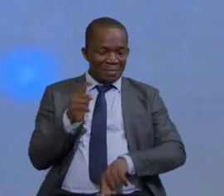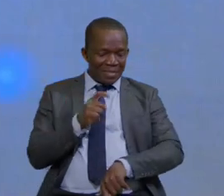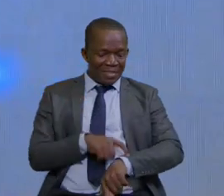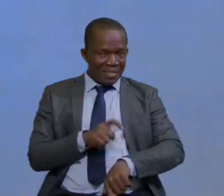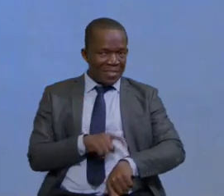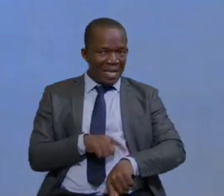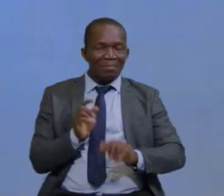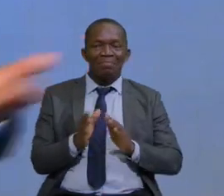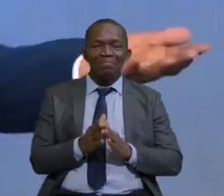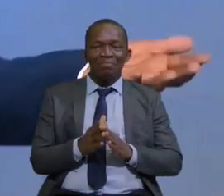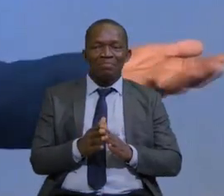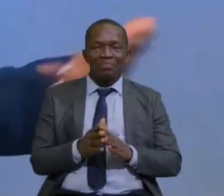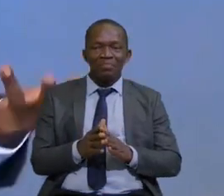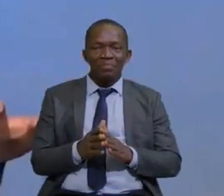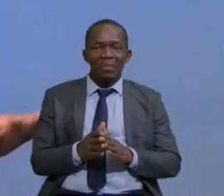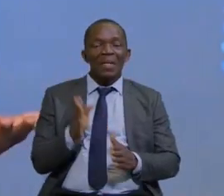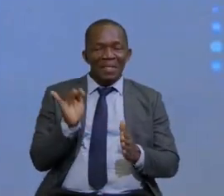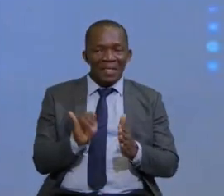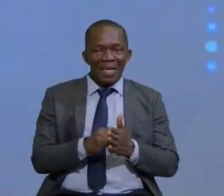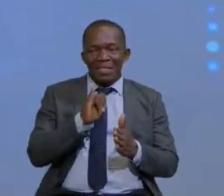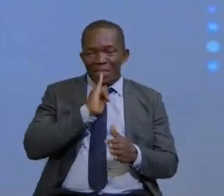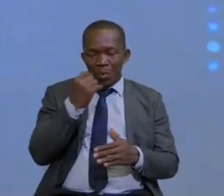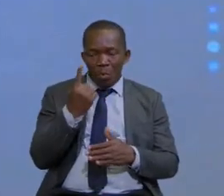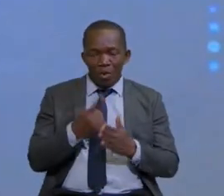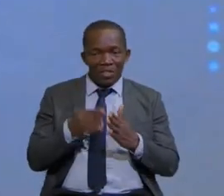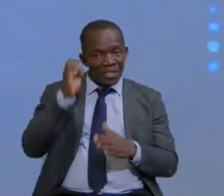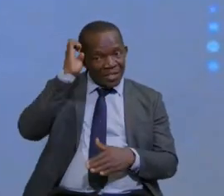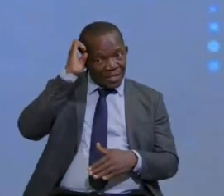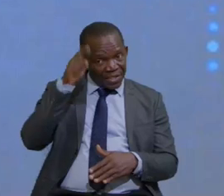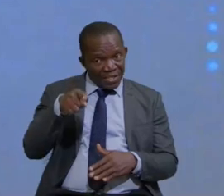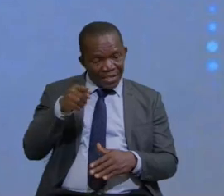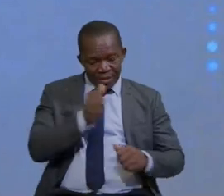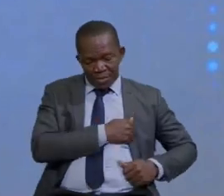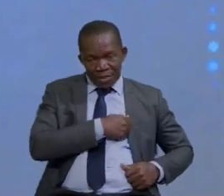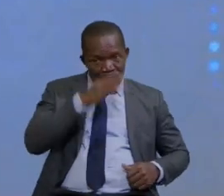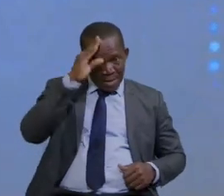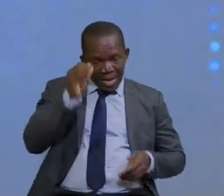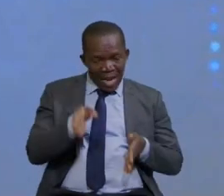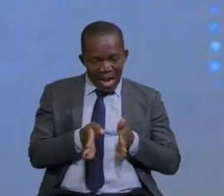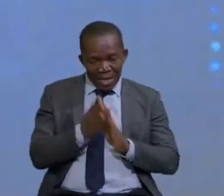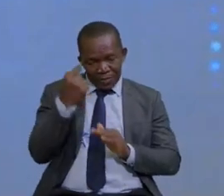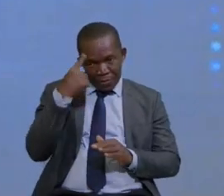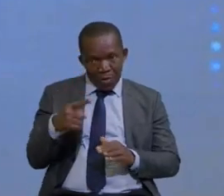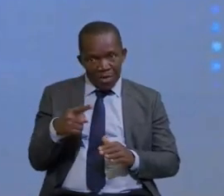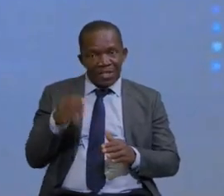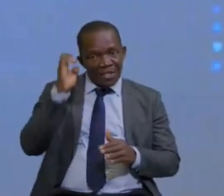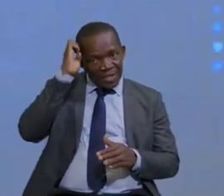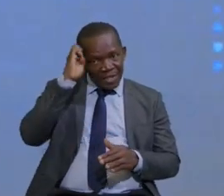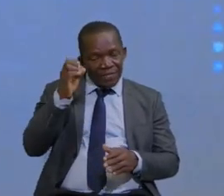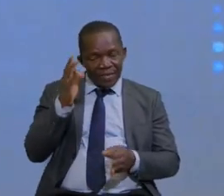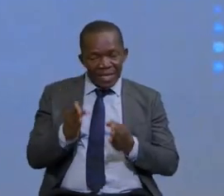C'est ce qu'il demandait. S'il avait demandé le salut, son serviteur serait sauvé à